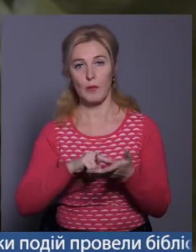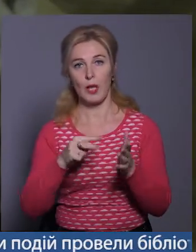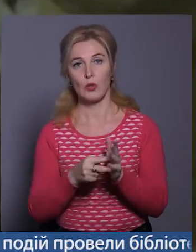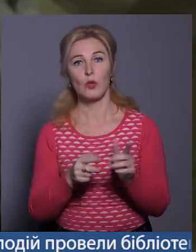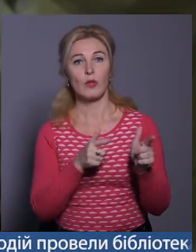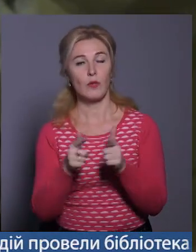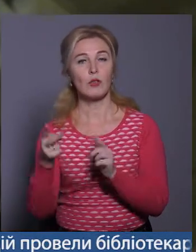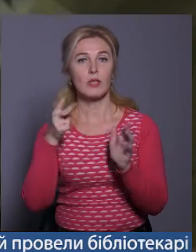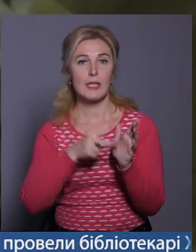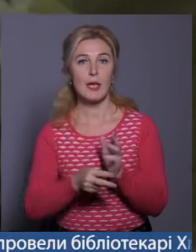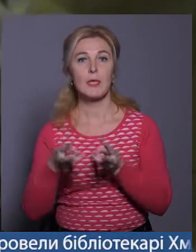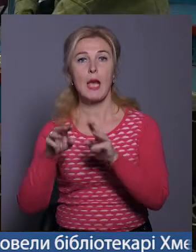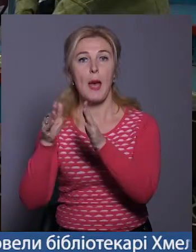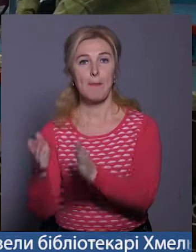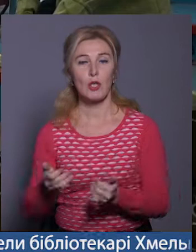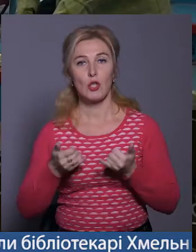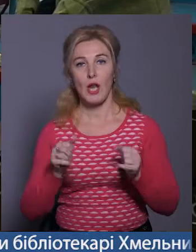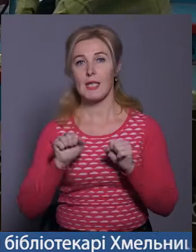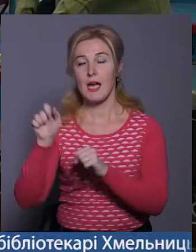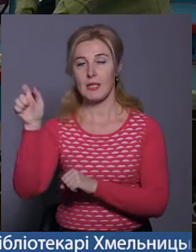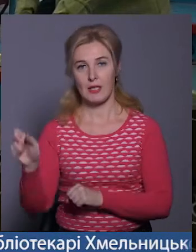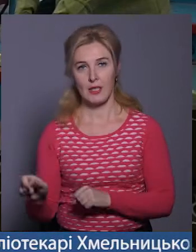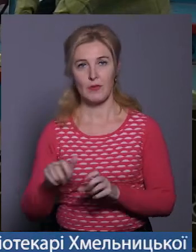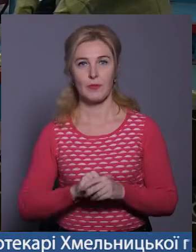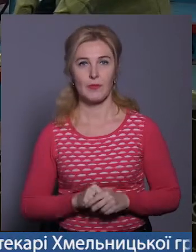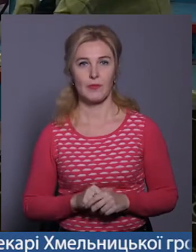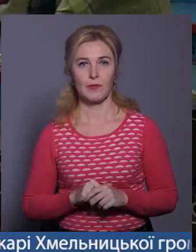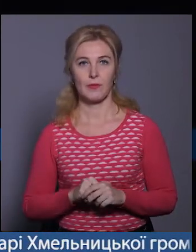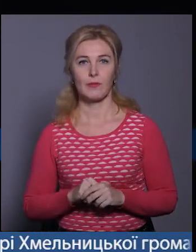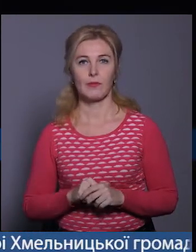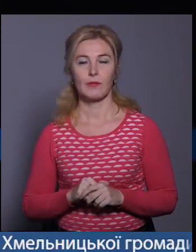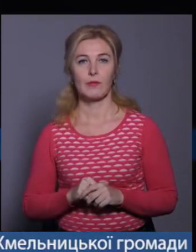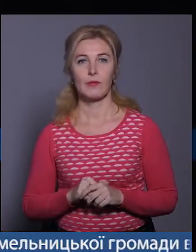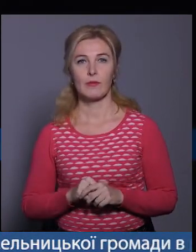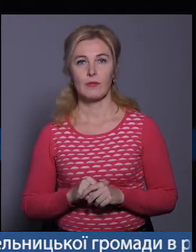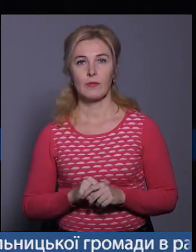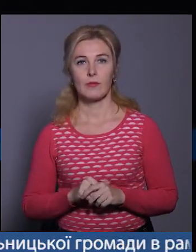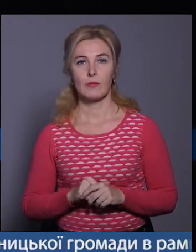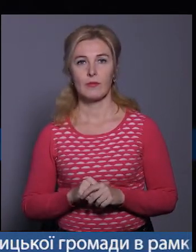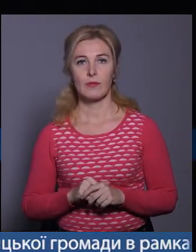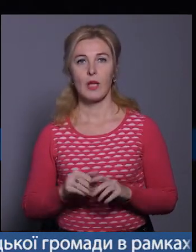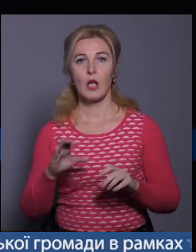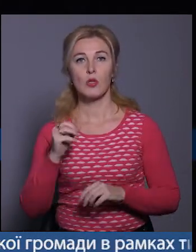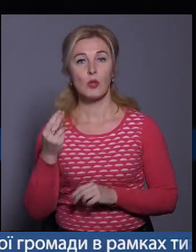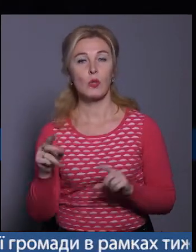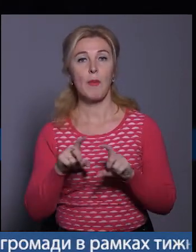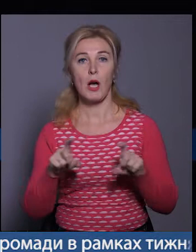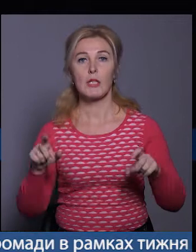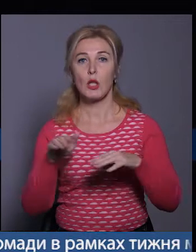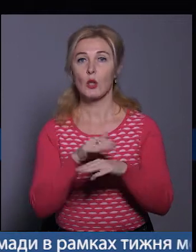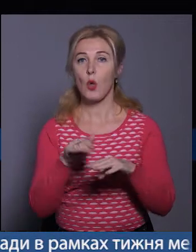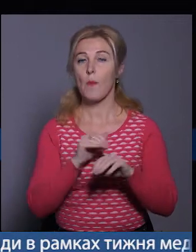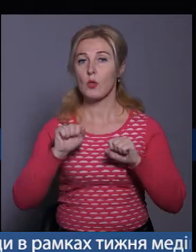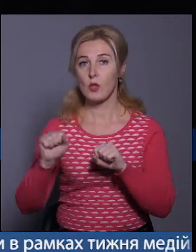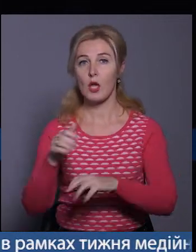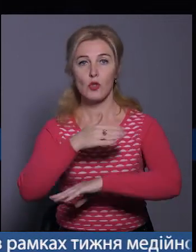близько 70 пічок для захисників. Ірина Аріон, Юрій Старушкін, новини міста. Соціальний магазин «Доброзахист»,